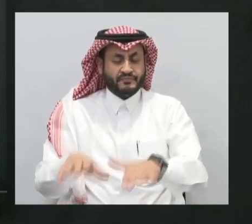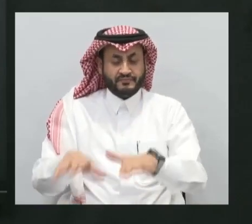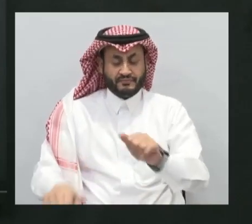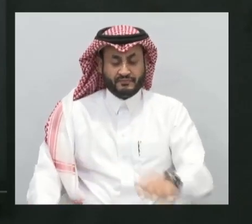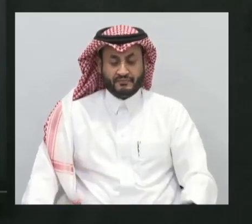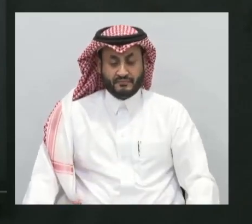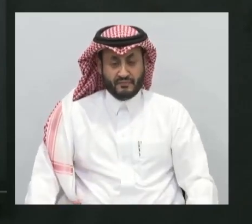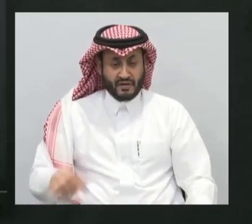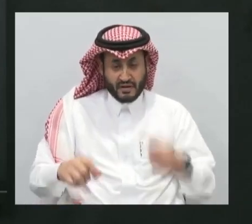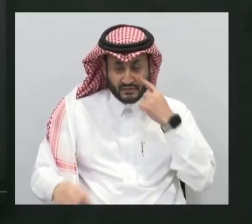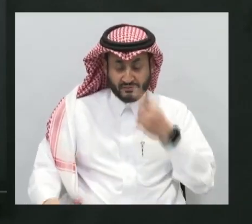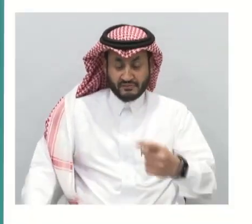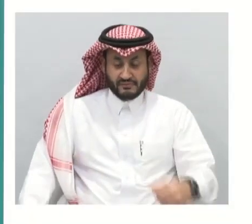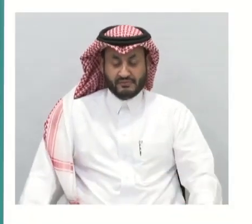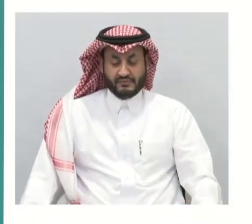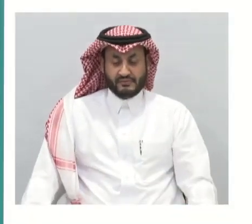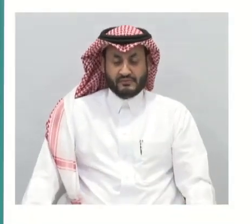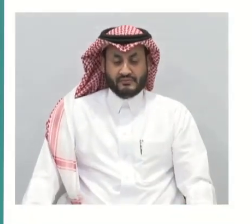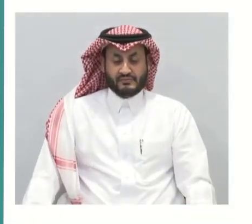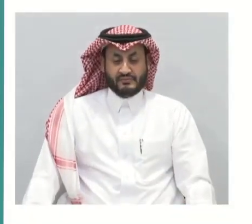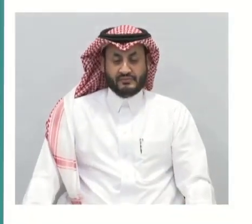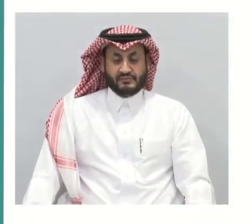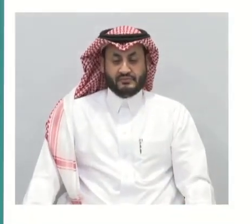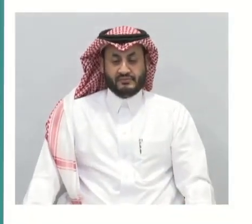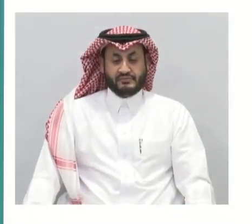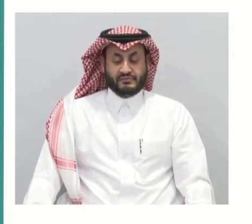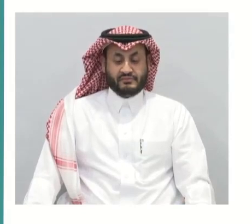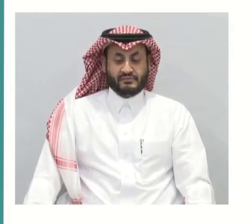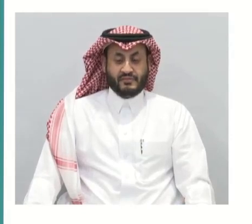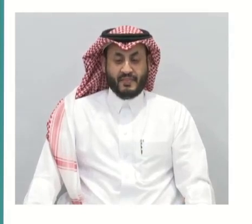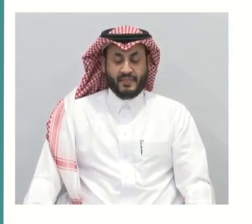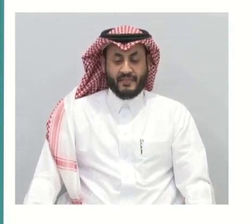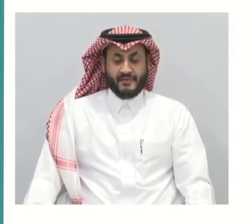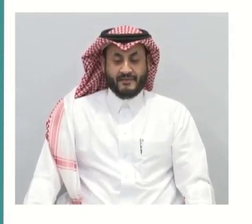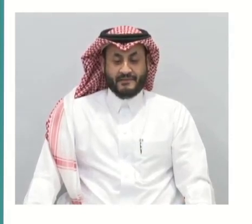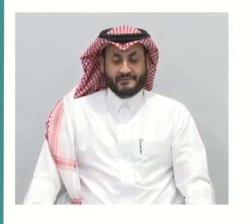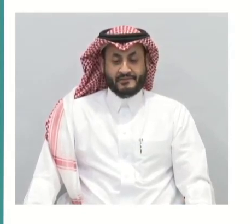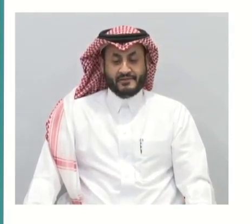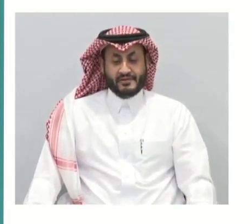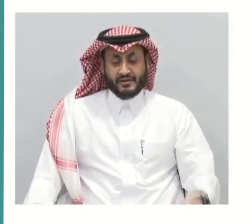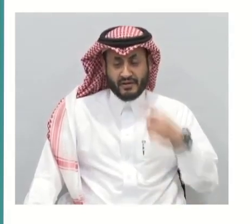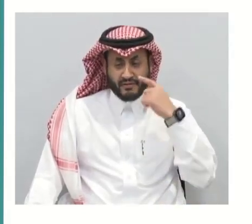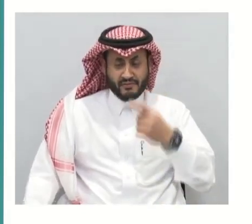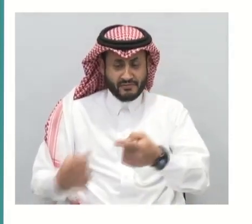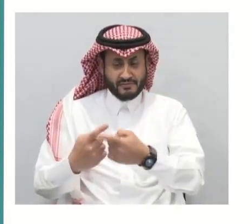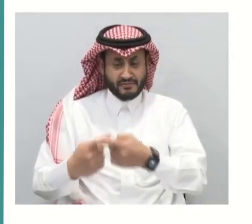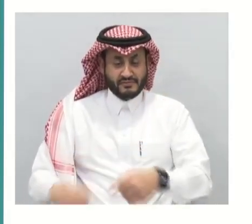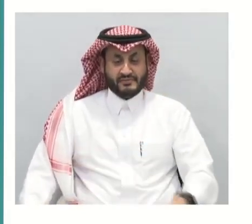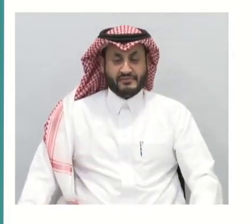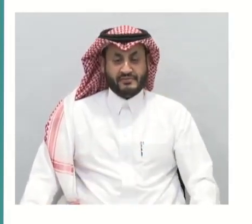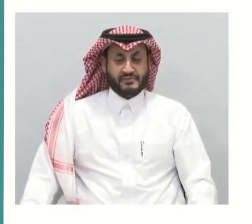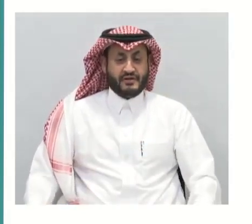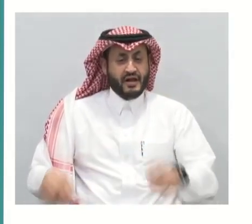للتوازن نشاهد اذا مراحل عمل طريقه السمع انه اول نبدا يهتز